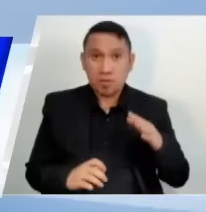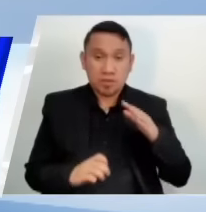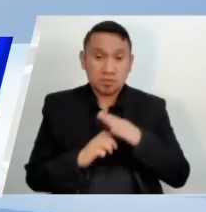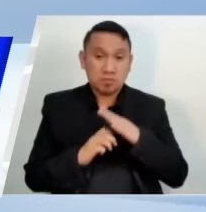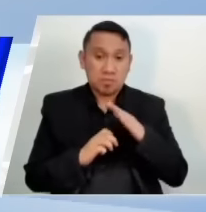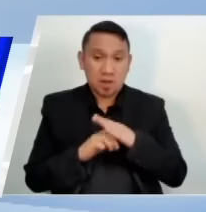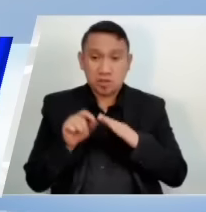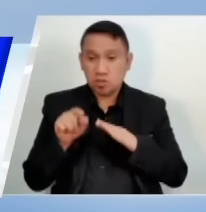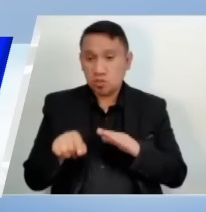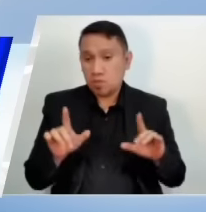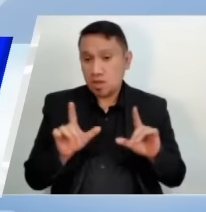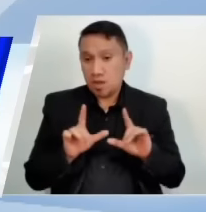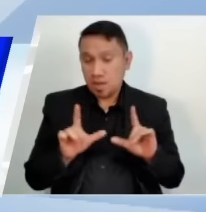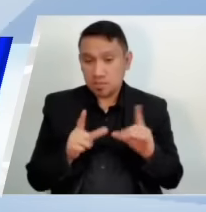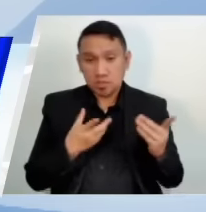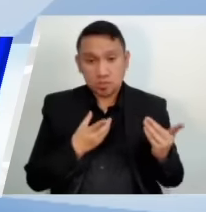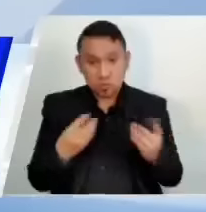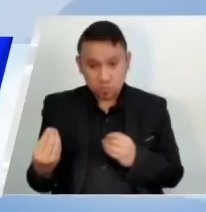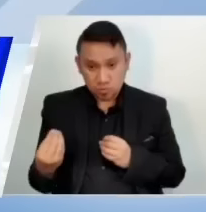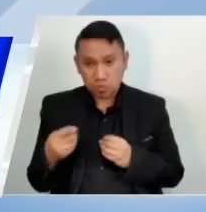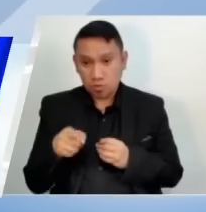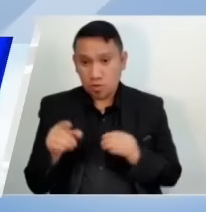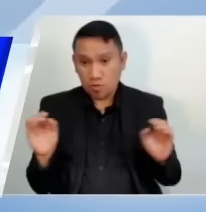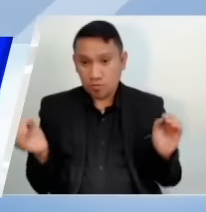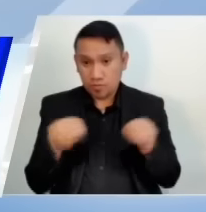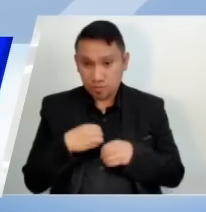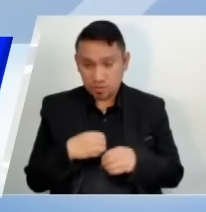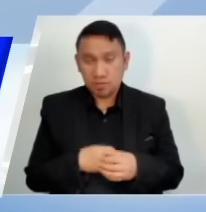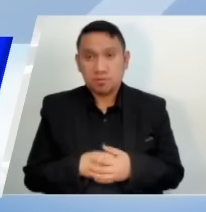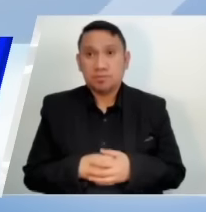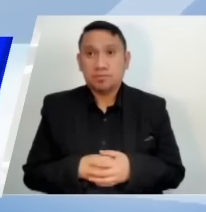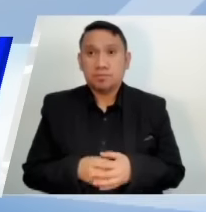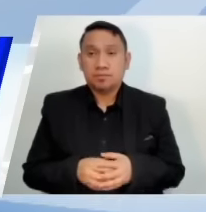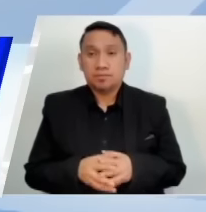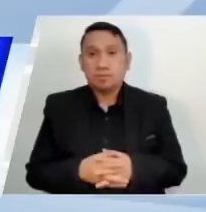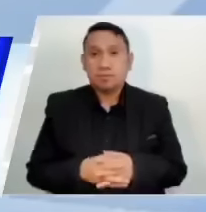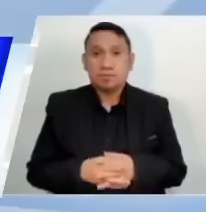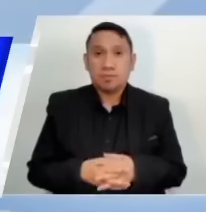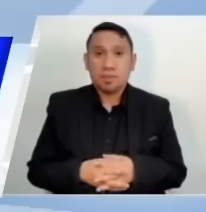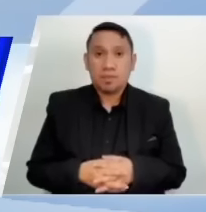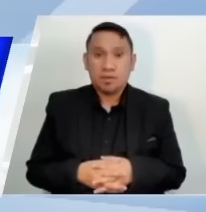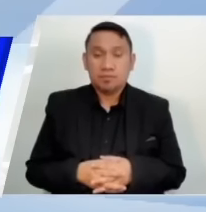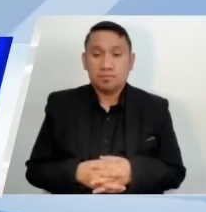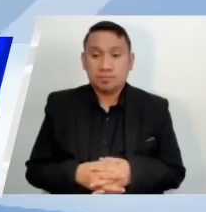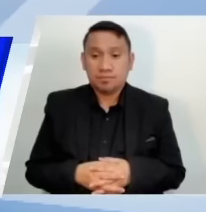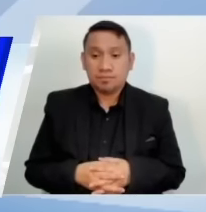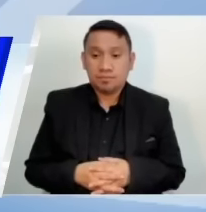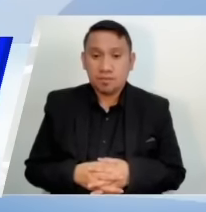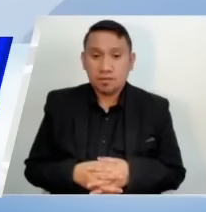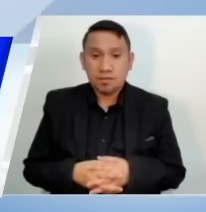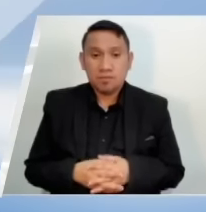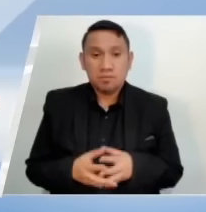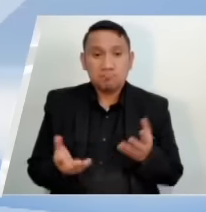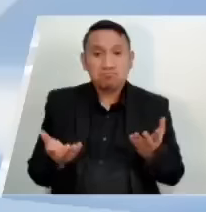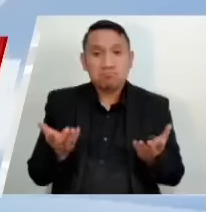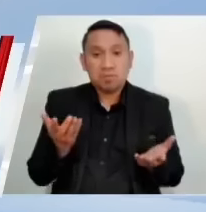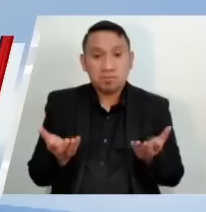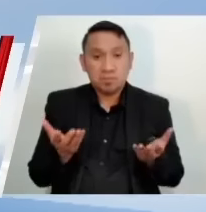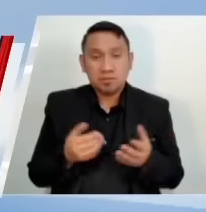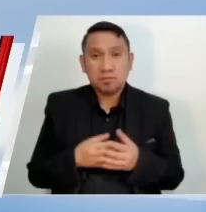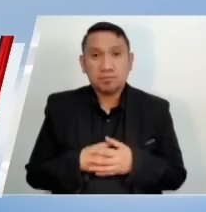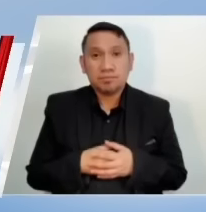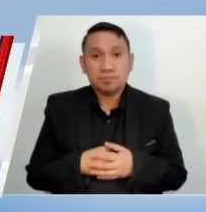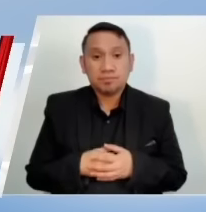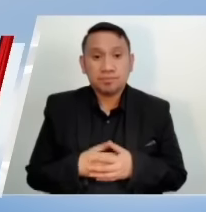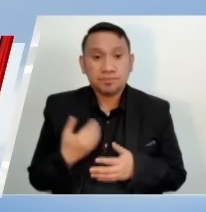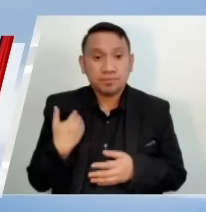PNP SOSIA o Supervisory Office for Security and Investigation Agencies. Most likely, sir, because our enforcement